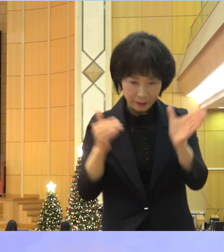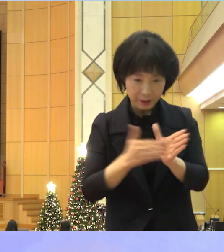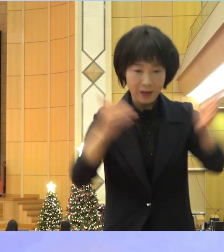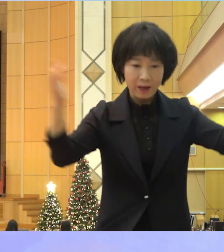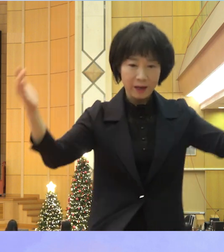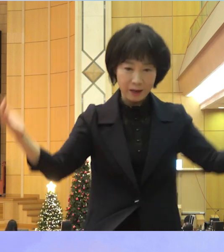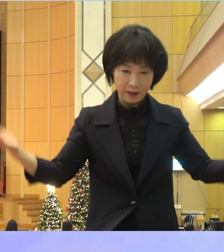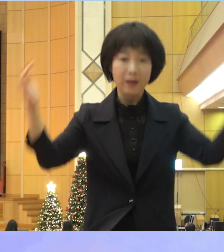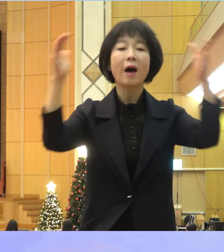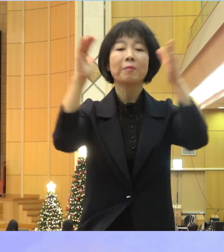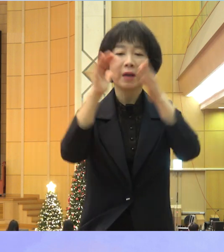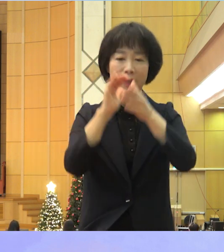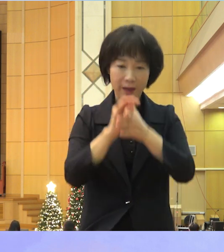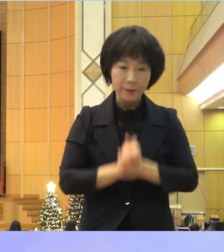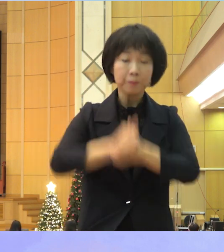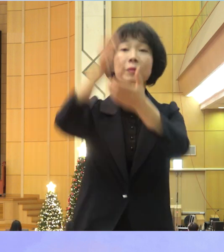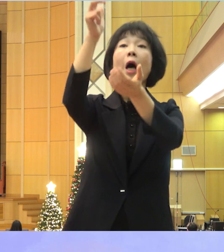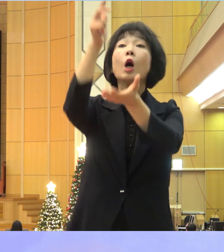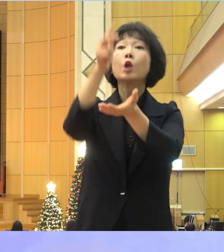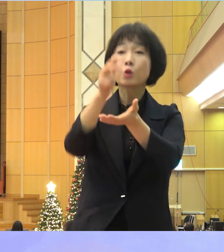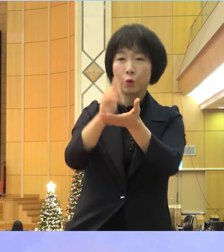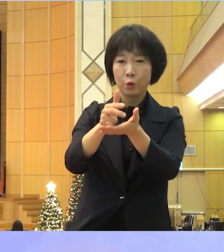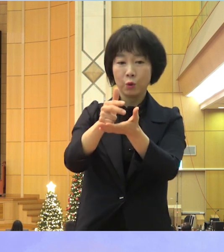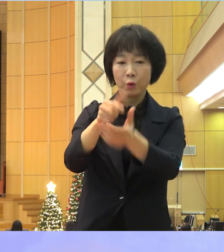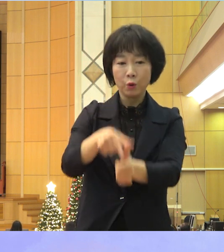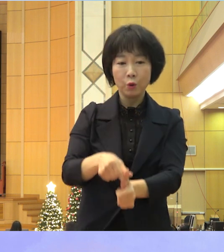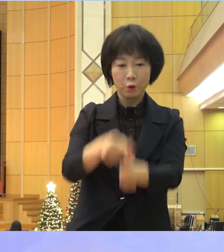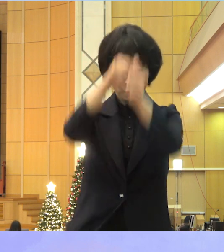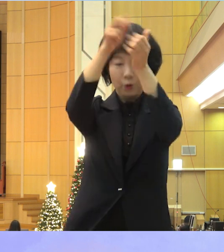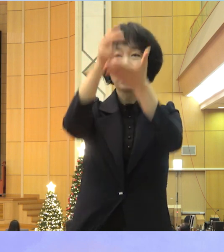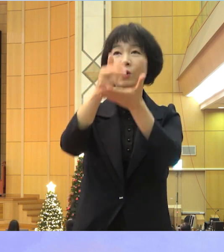되시. 구주의 사랑으로